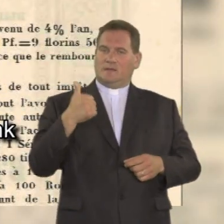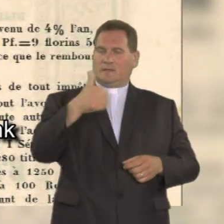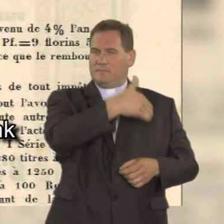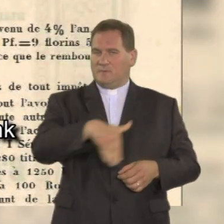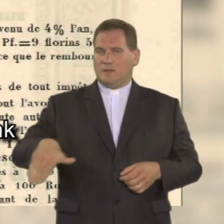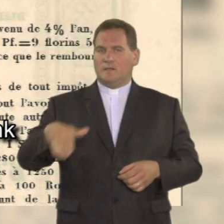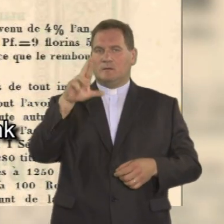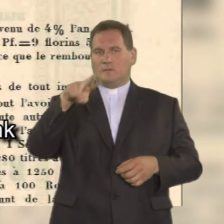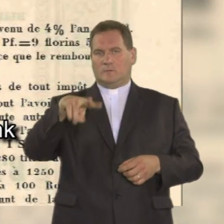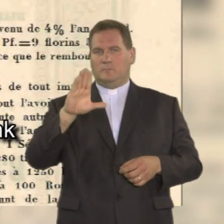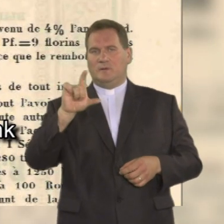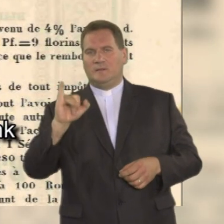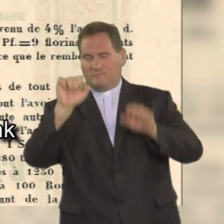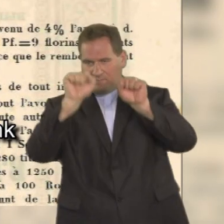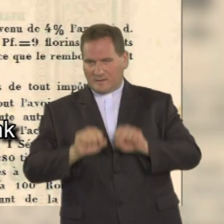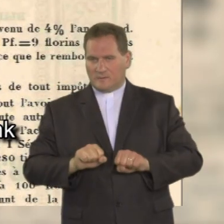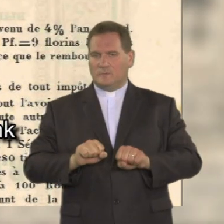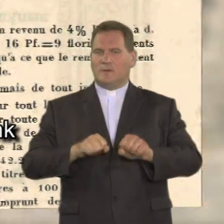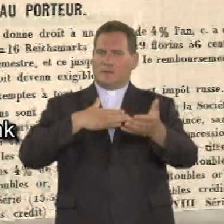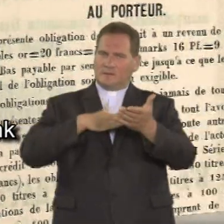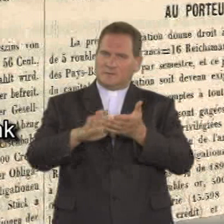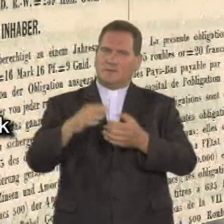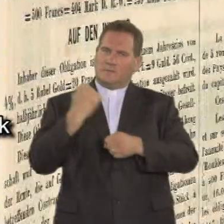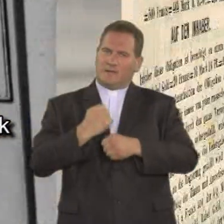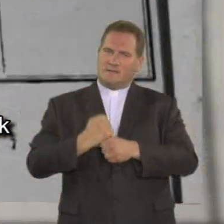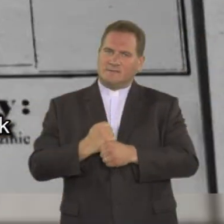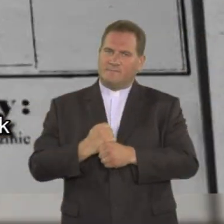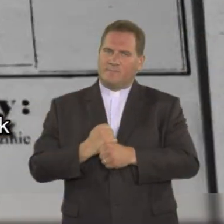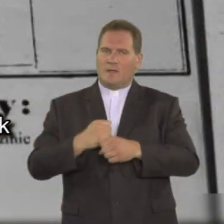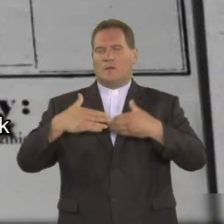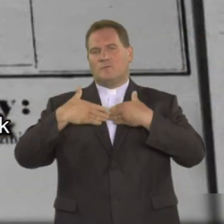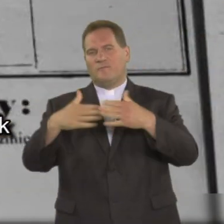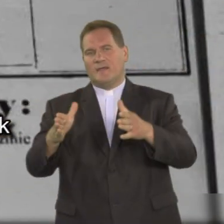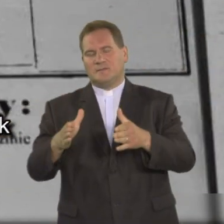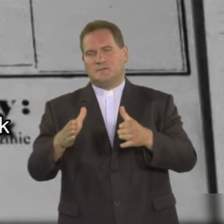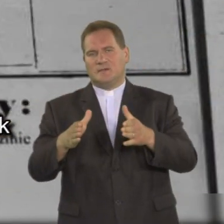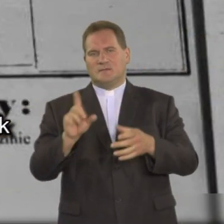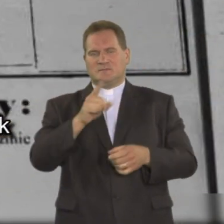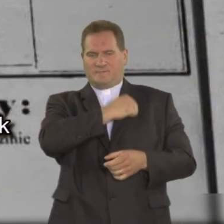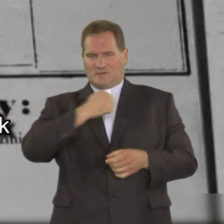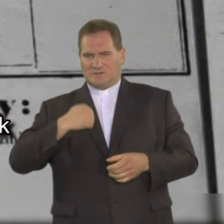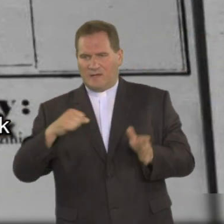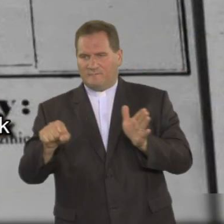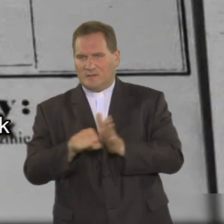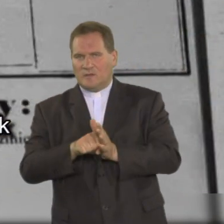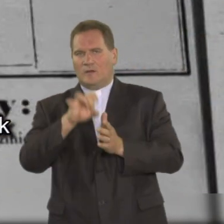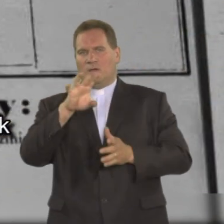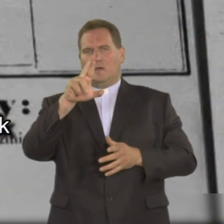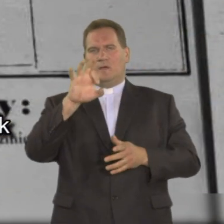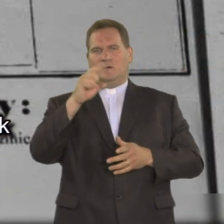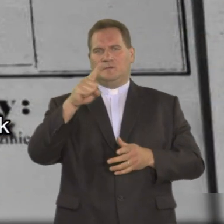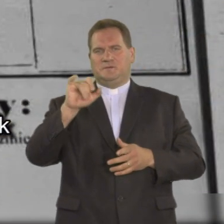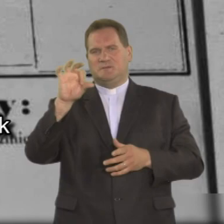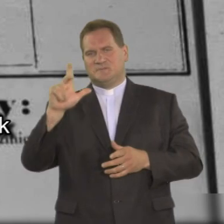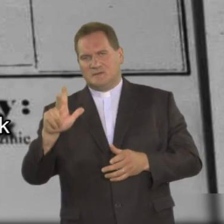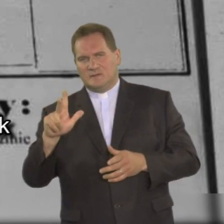pożyczki w Banku Polskim i prace ruszyły. Oficjalne otwarcie odcinka z Warszawy do Grodziska Mazowieckiego